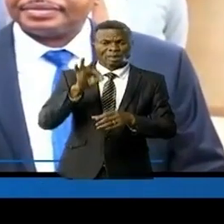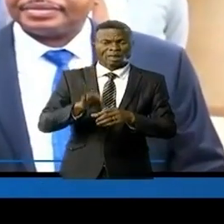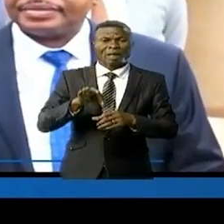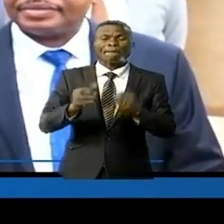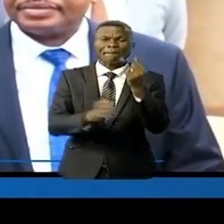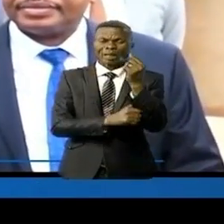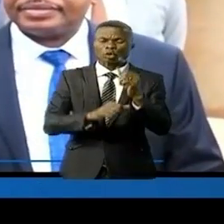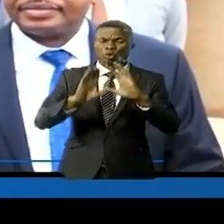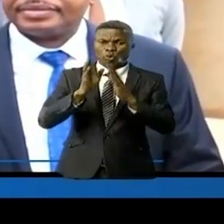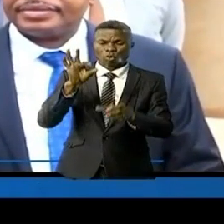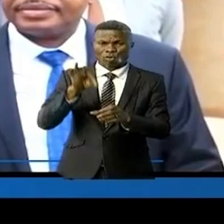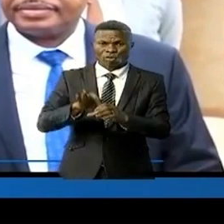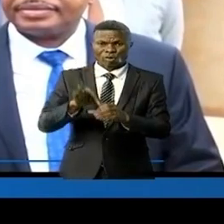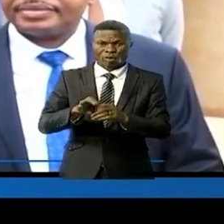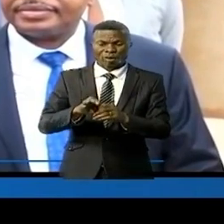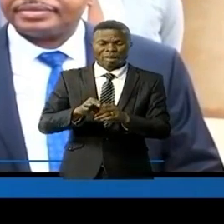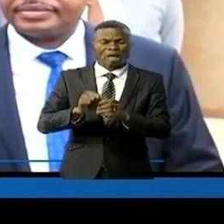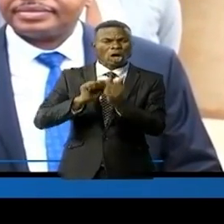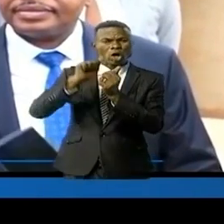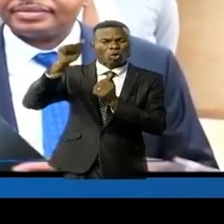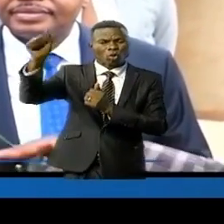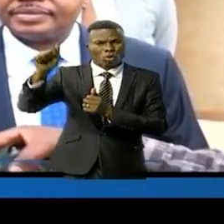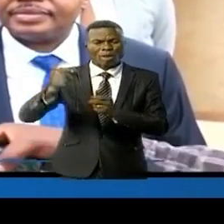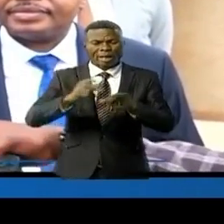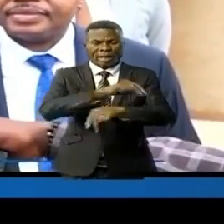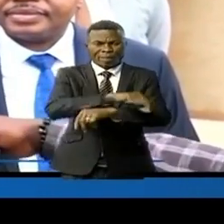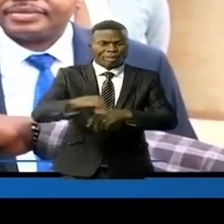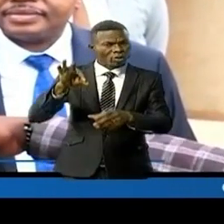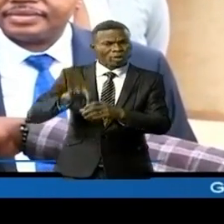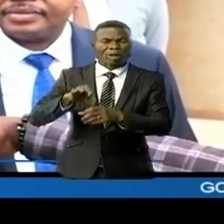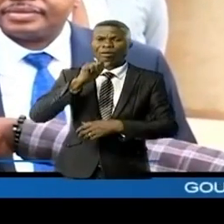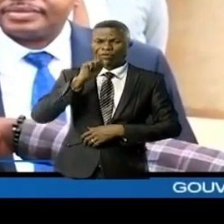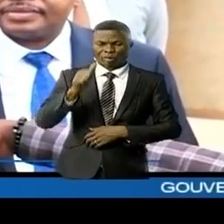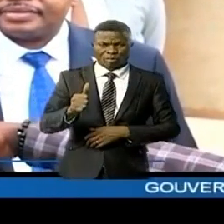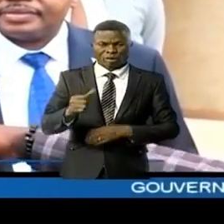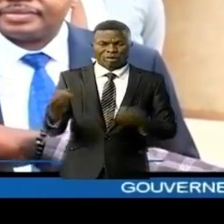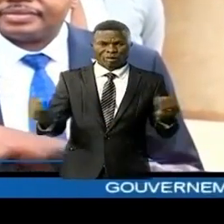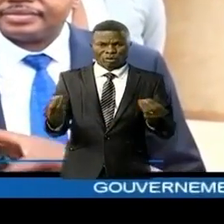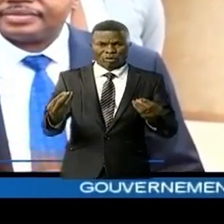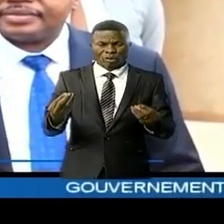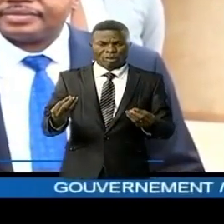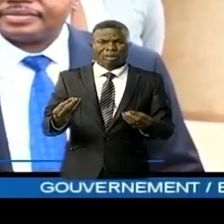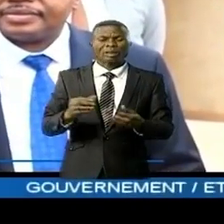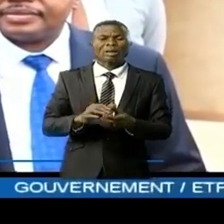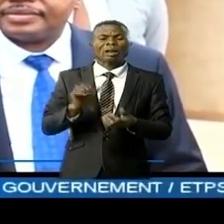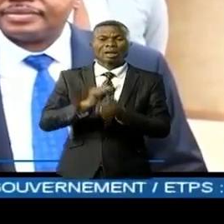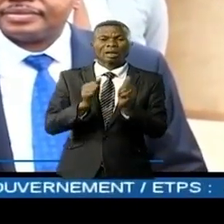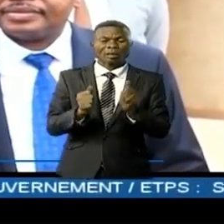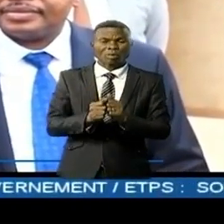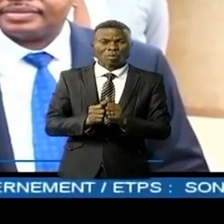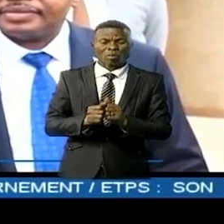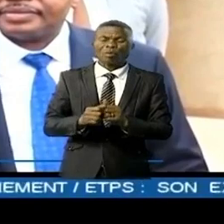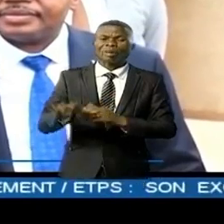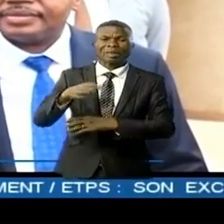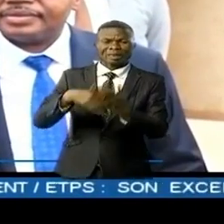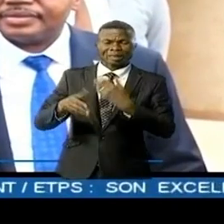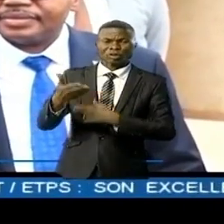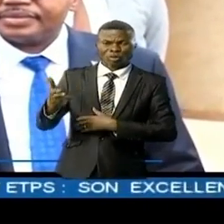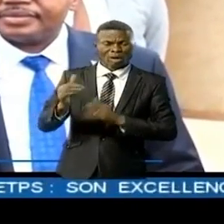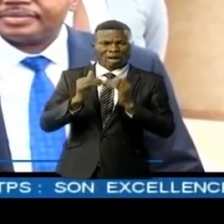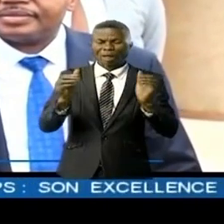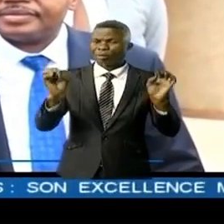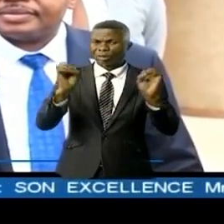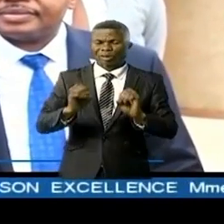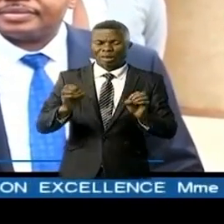électeurs ne sont pas trop éloignés des centres d'inscription. Mais tout cela, il y a des problèmes de sécurité qui se posent. Et pour